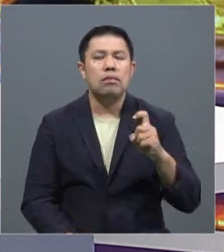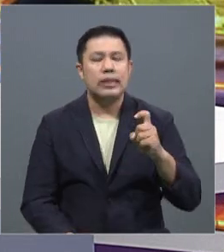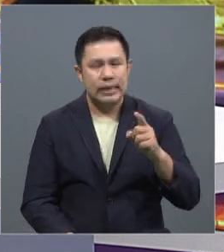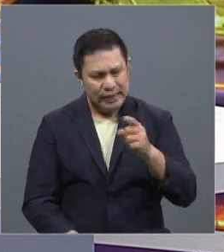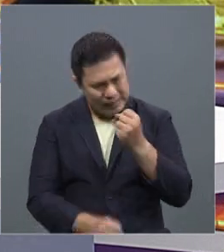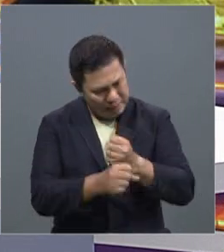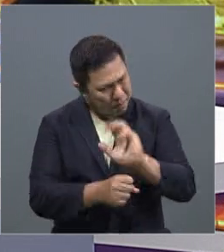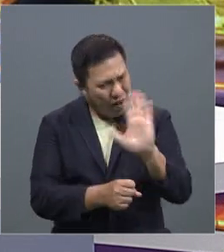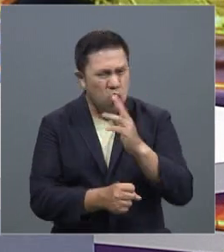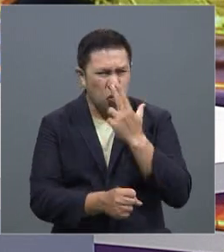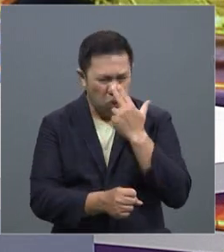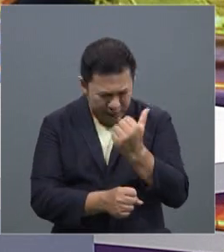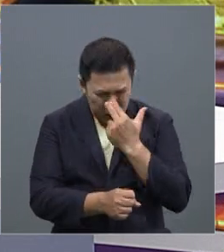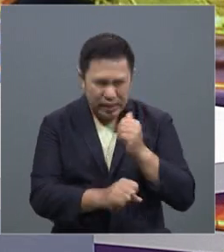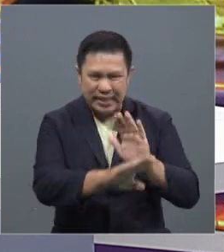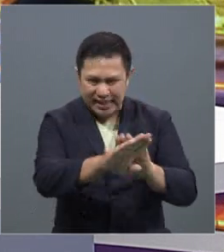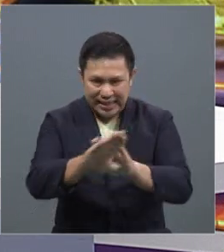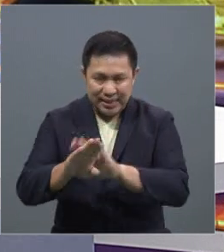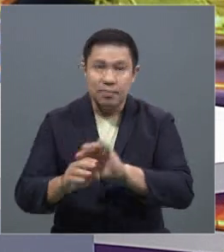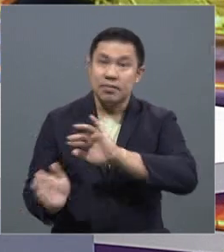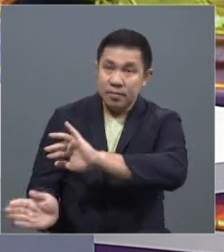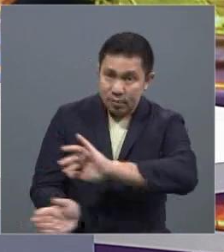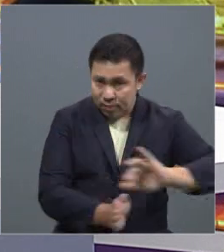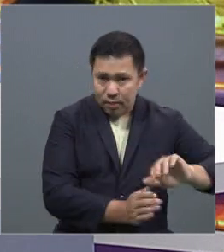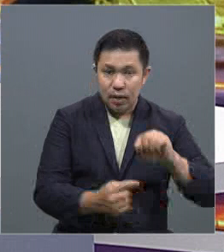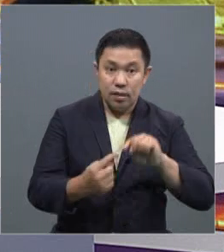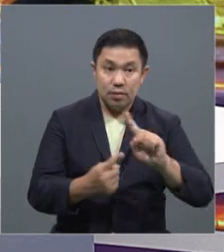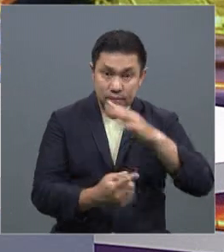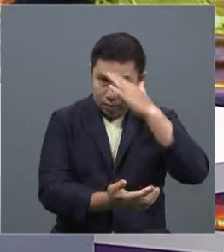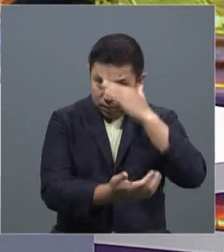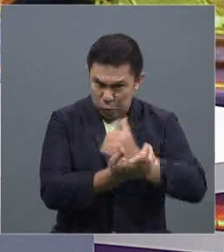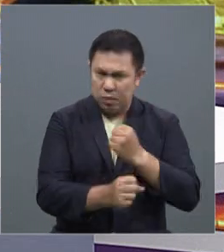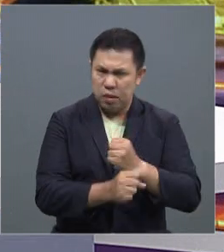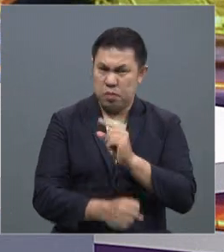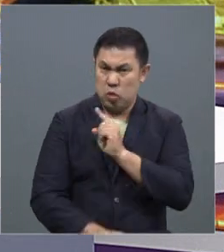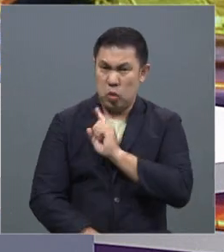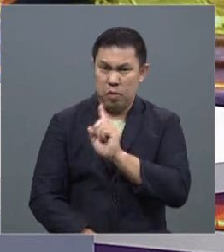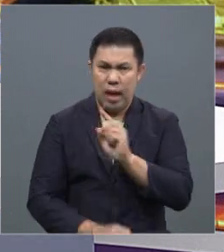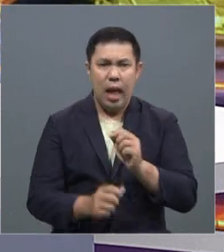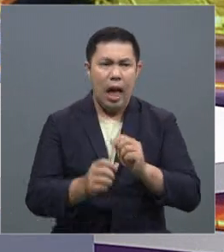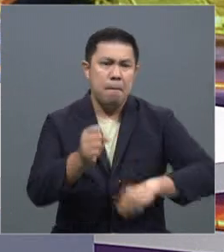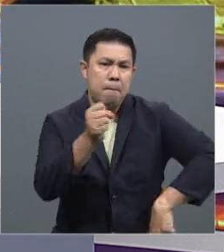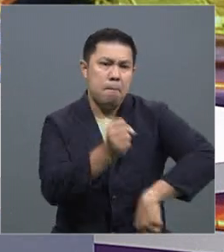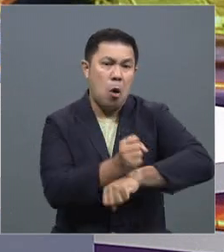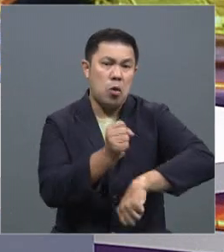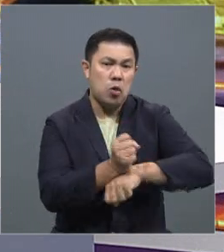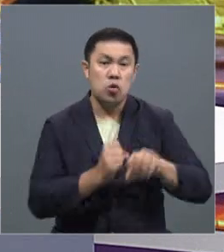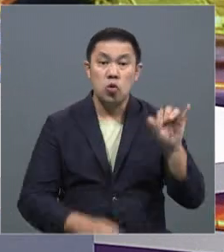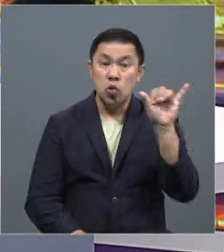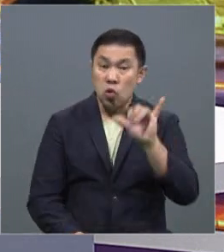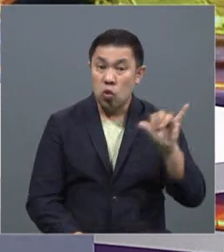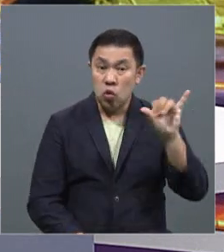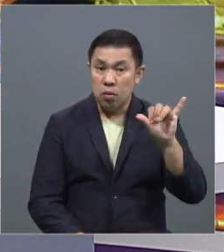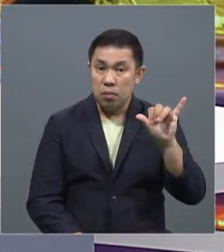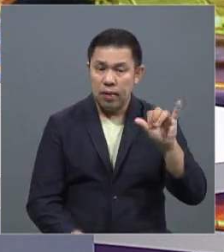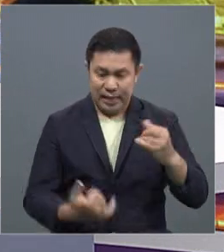เด็ดขาดนะคะต้องดูแลตัวเองด้วยนะคะไปดูอีก 1ภารกิจของตำรวจช่วงนี้นะคะในช่วงการแข่งขันฟุตบอลยูโรแม้ว่าช่วงนี้จะอยู่